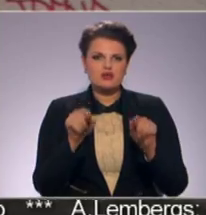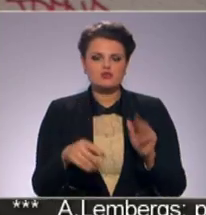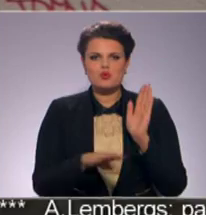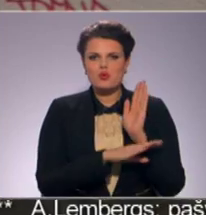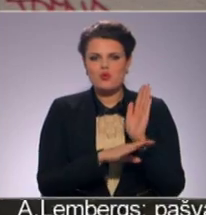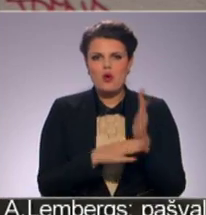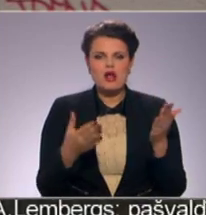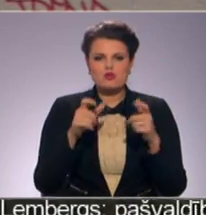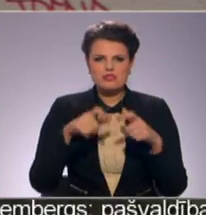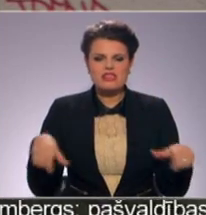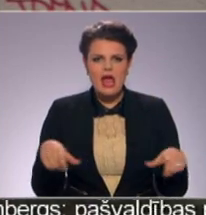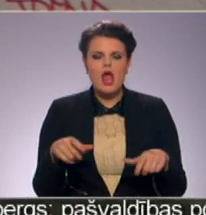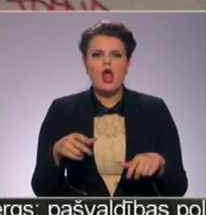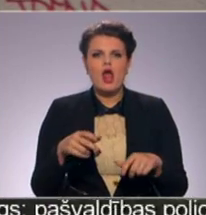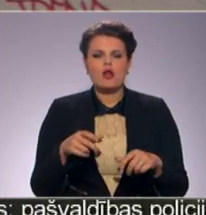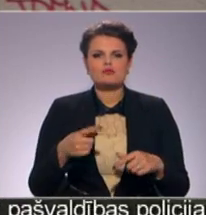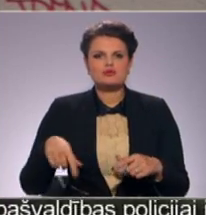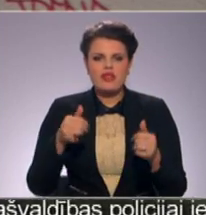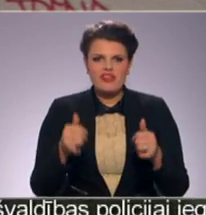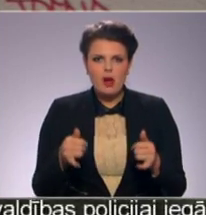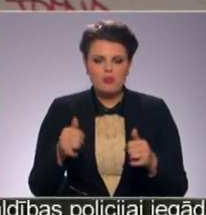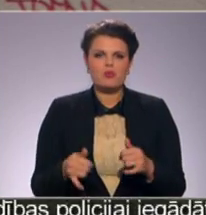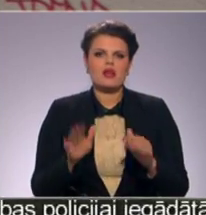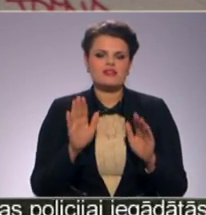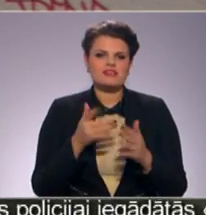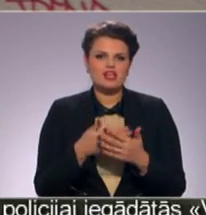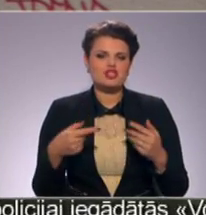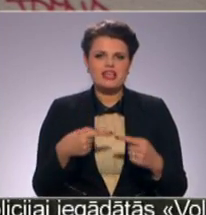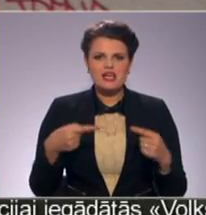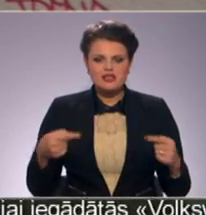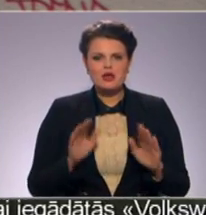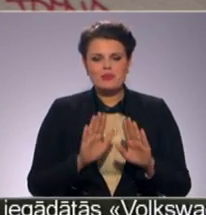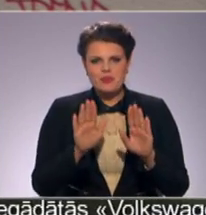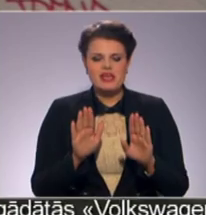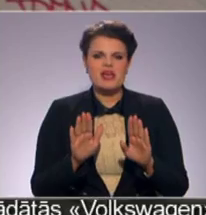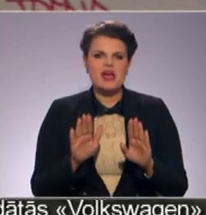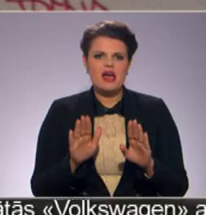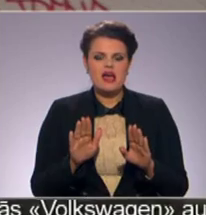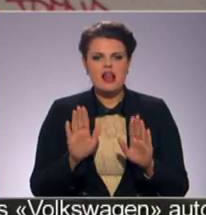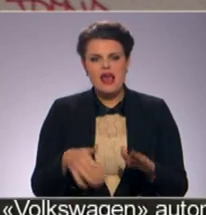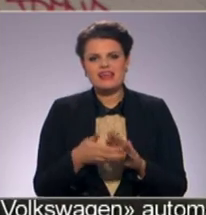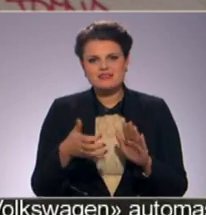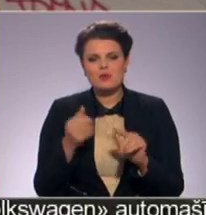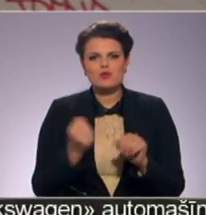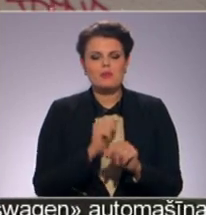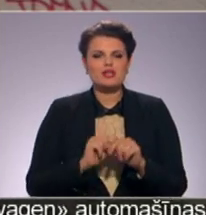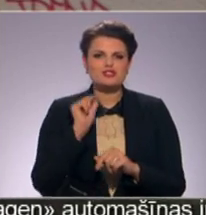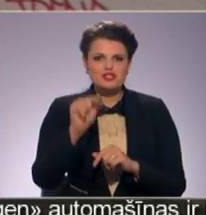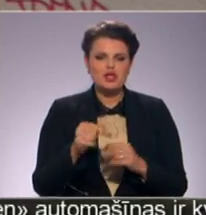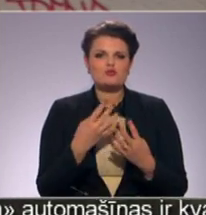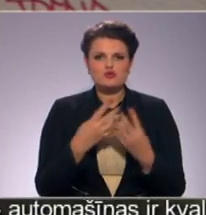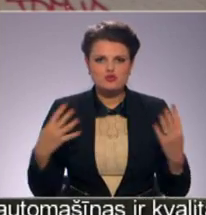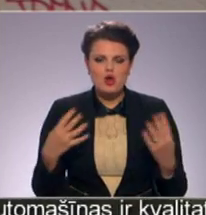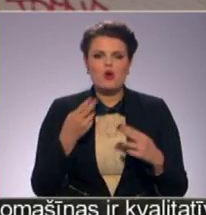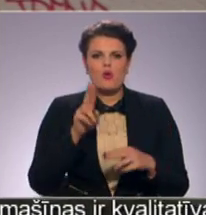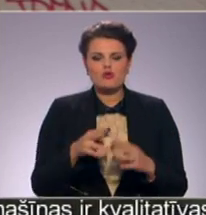koka kaut kādas dēļus un taburetes un visu kaut kādus instrumentus pie izmantot, lai tomēr šķērsot to žogu, līdz